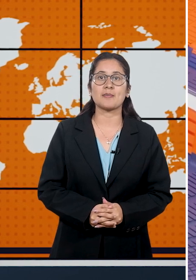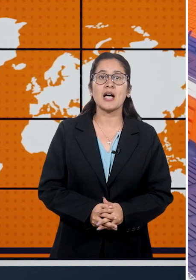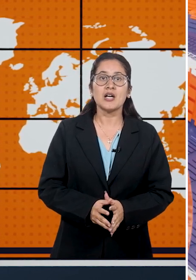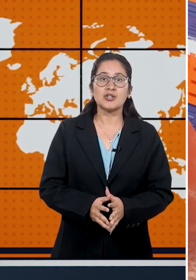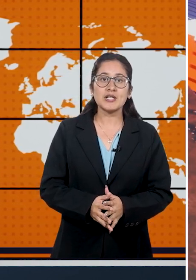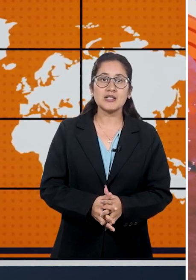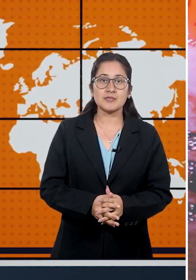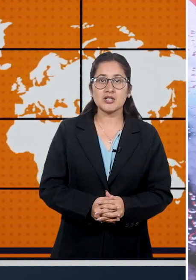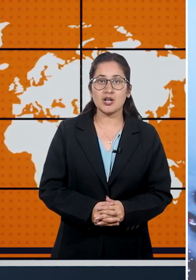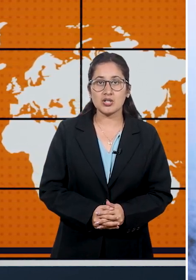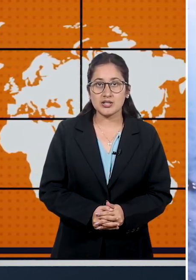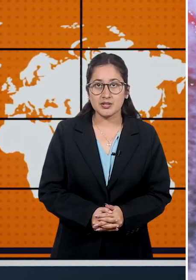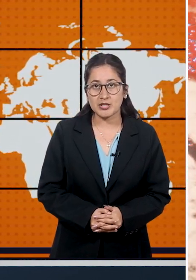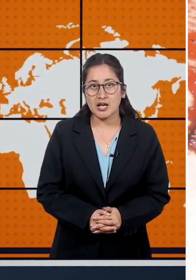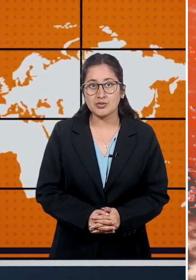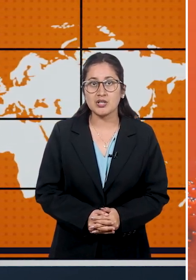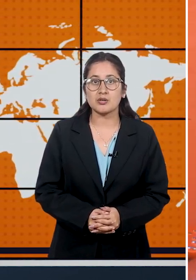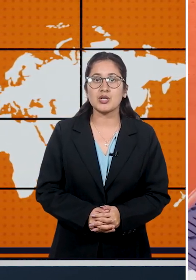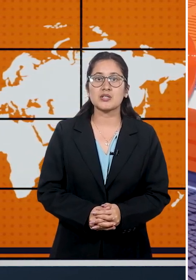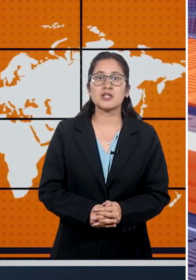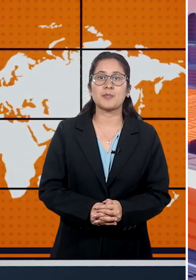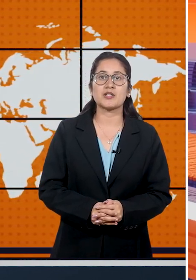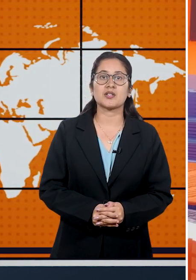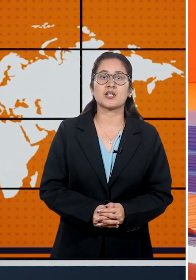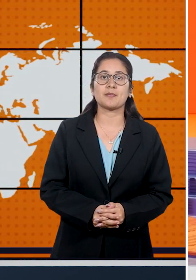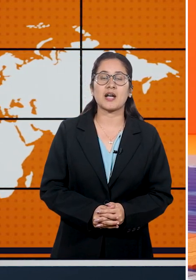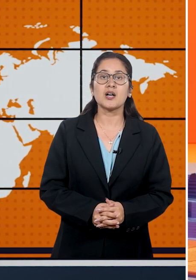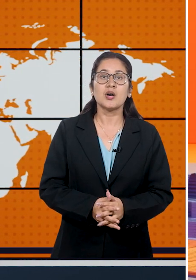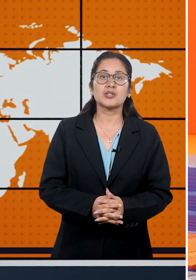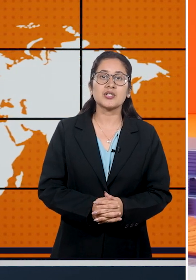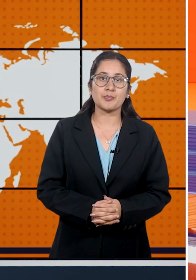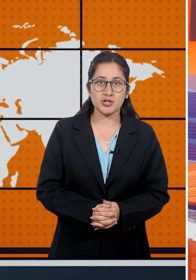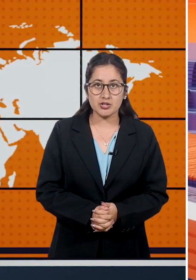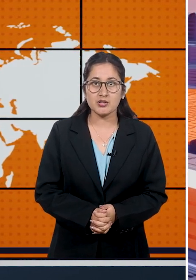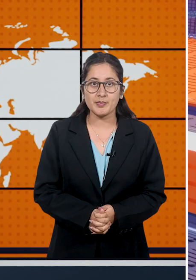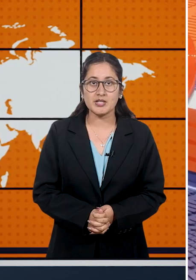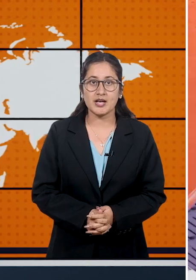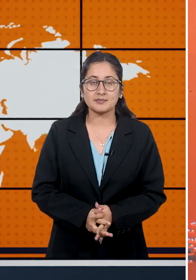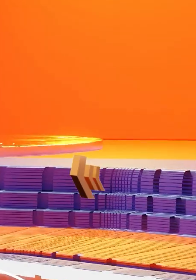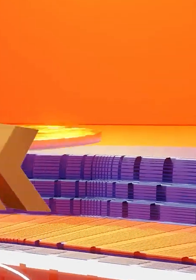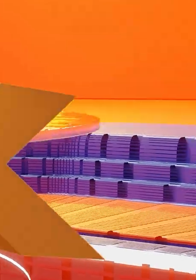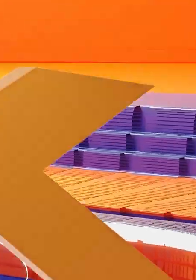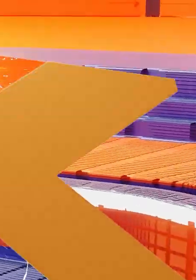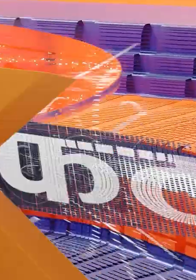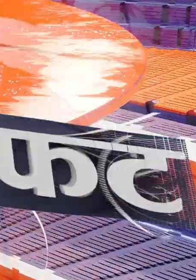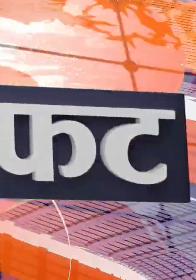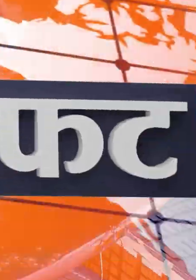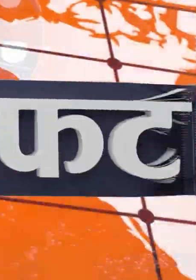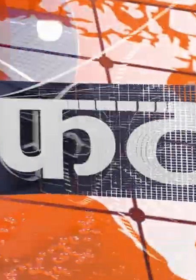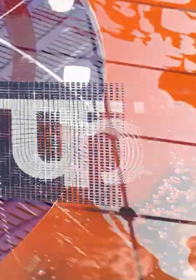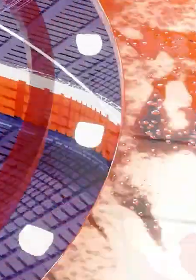हुने खेलमा दुवै टिम जित्ने लक्ष्यसहित मैदान उत्रिँदै रोहित सहित दिपेन्द्र र सन्दीपबाट उत्कृष्ट प्रदर्शनको अपेक्षा।